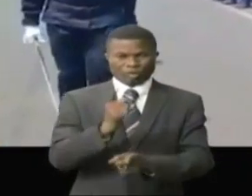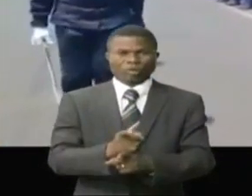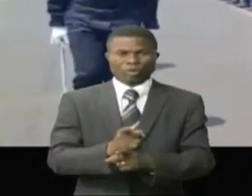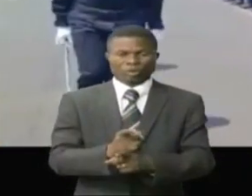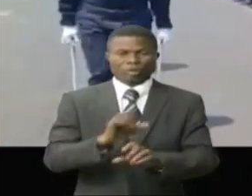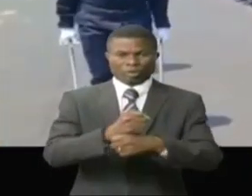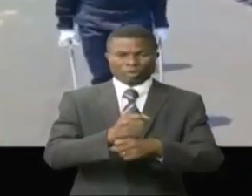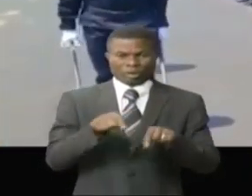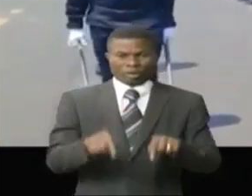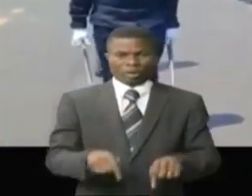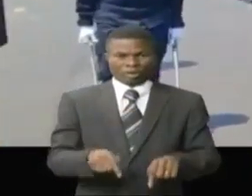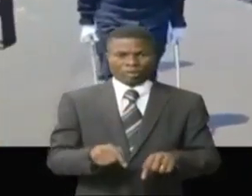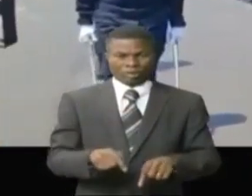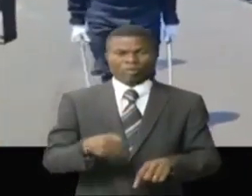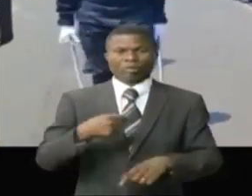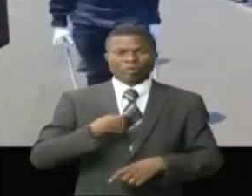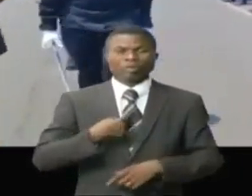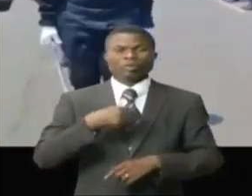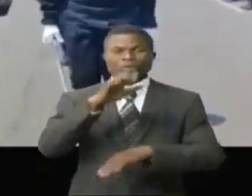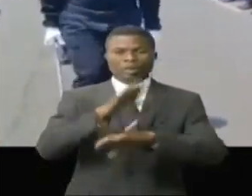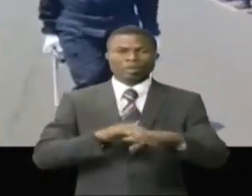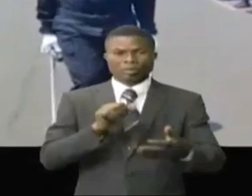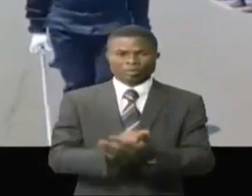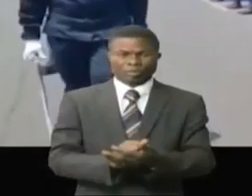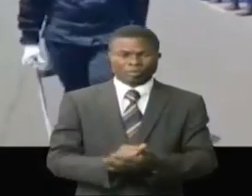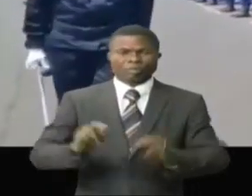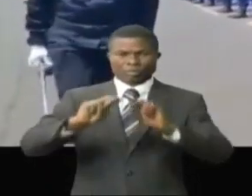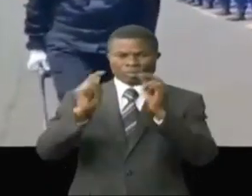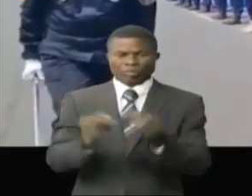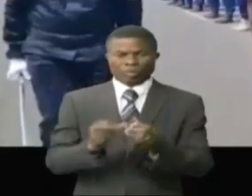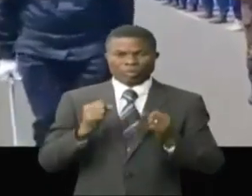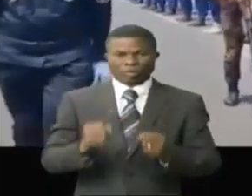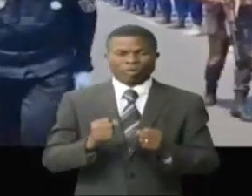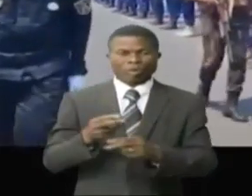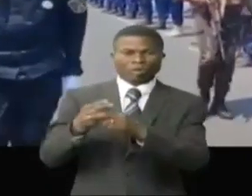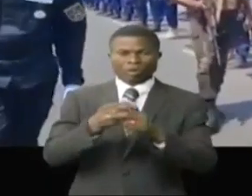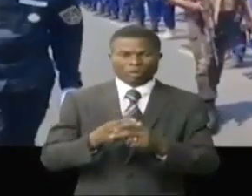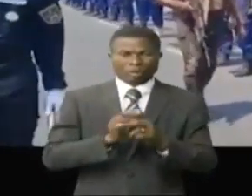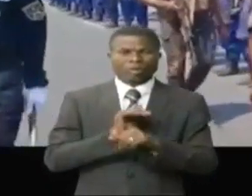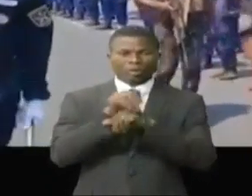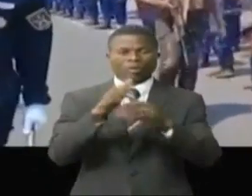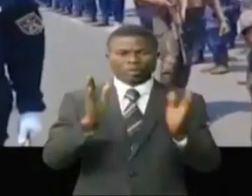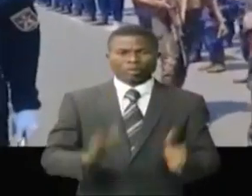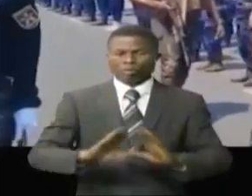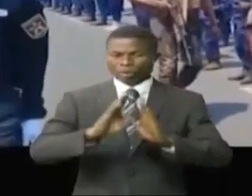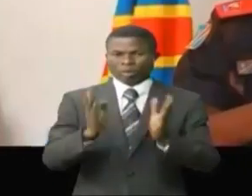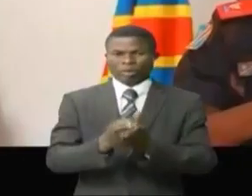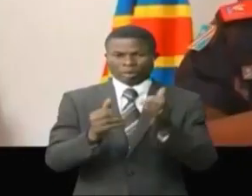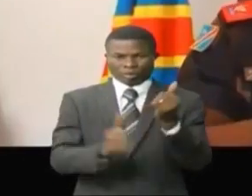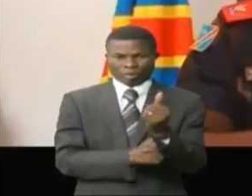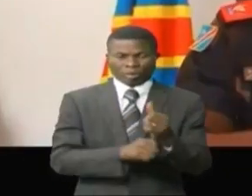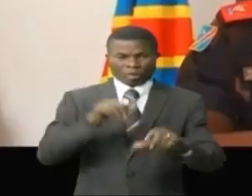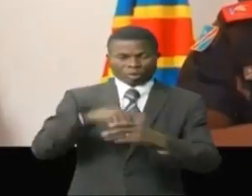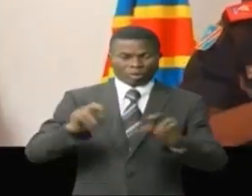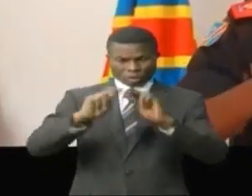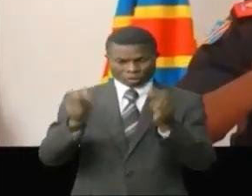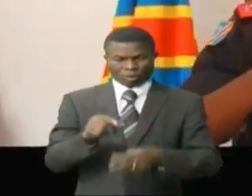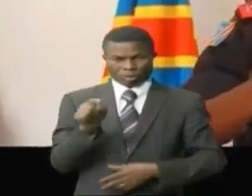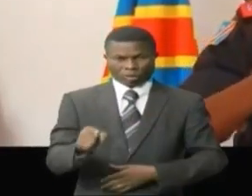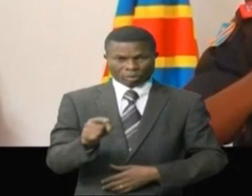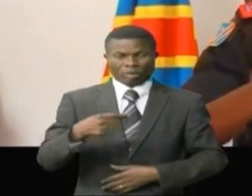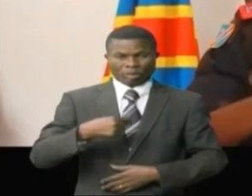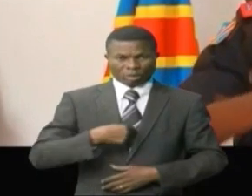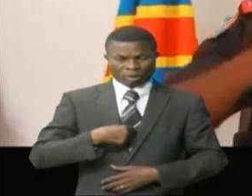mis en place ce que j'ai toujours appelé la Task Force Sécurité Participative. Et dans cette Task Force,